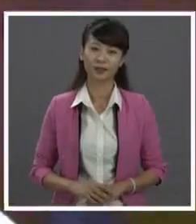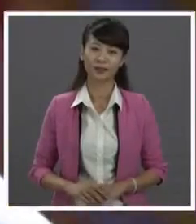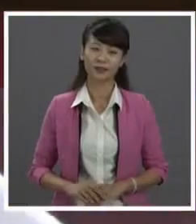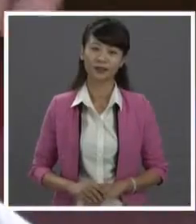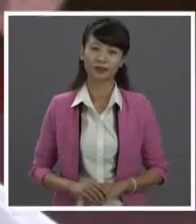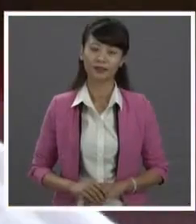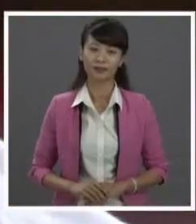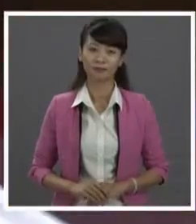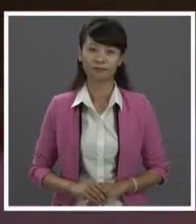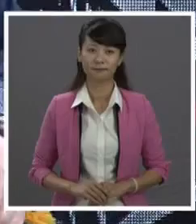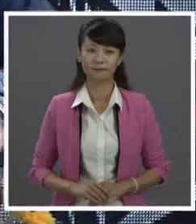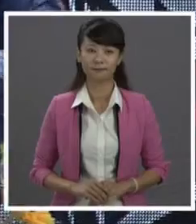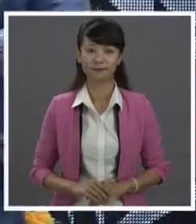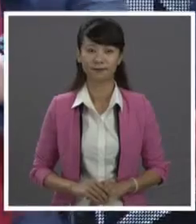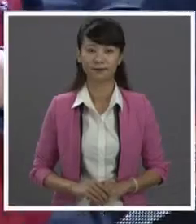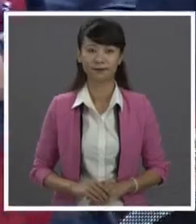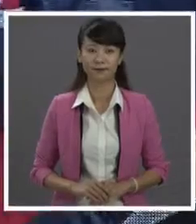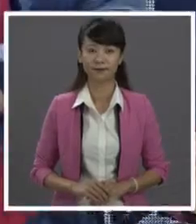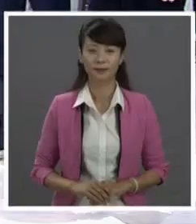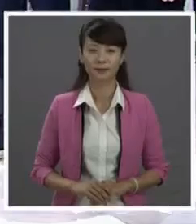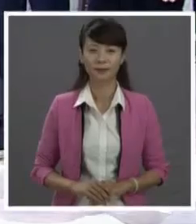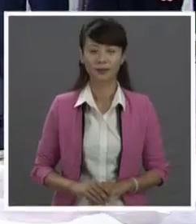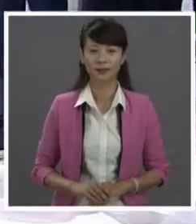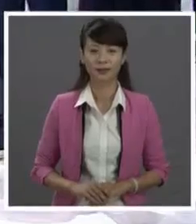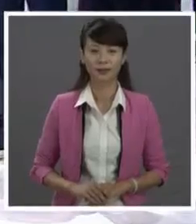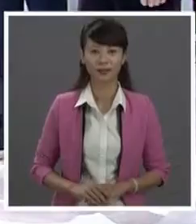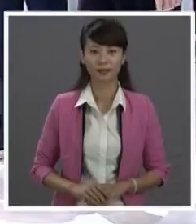牛，可以这样，可以这样说，可以这样的，